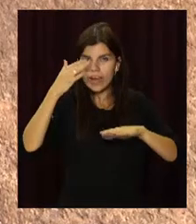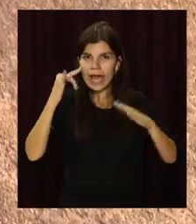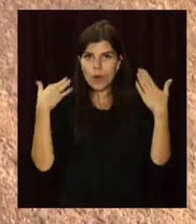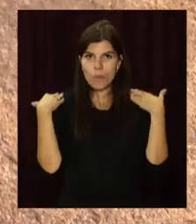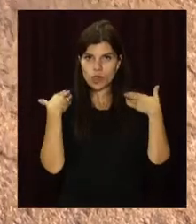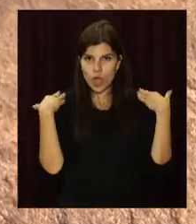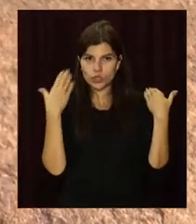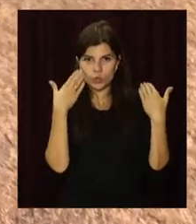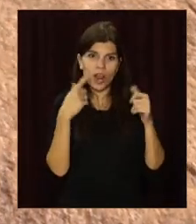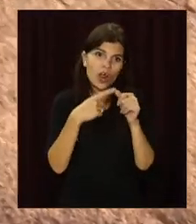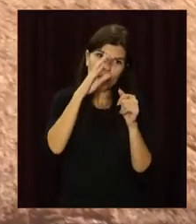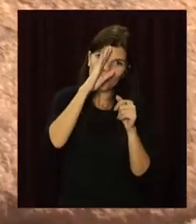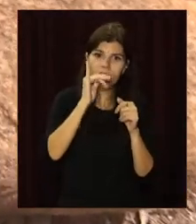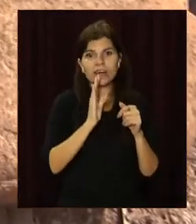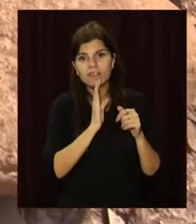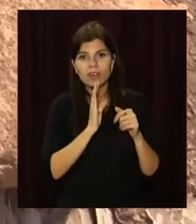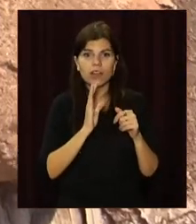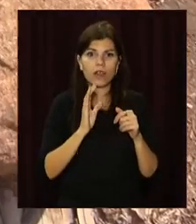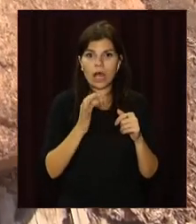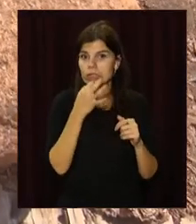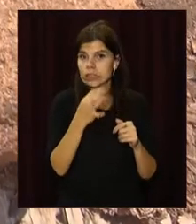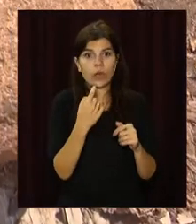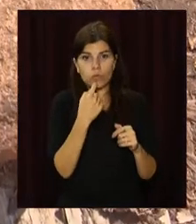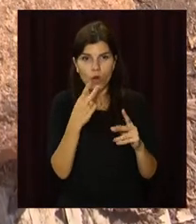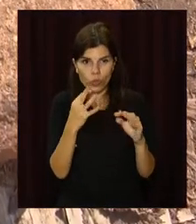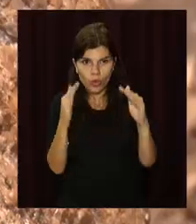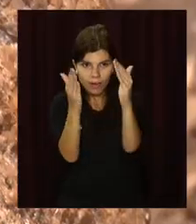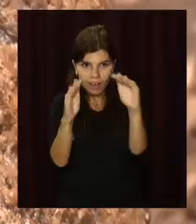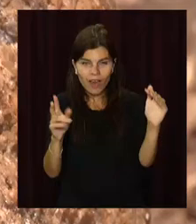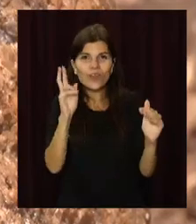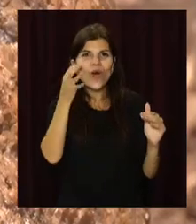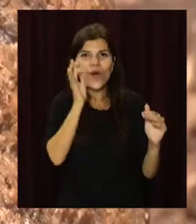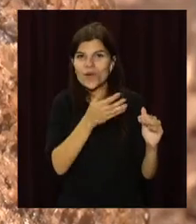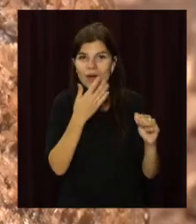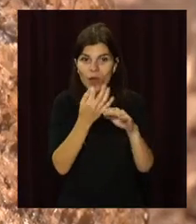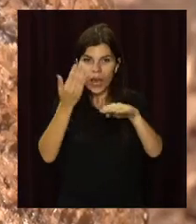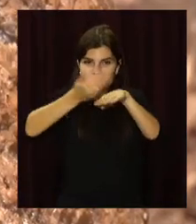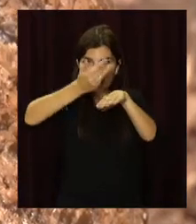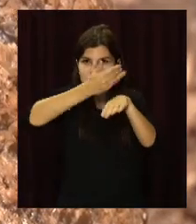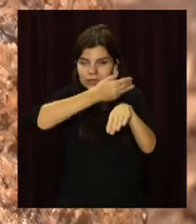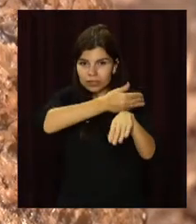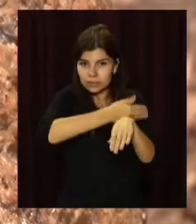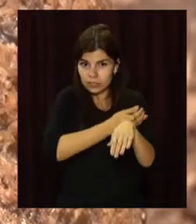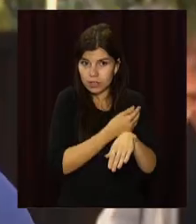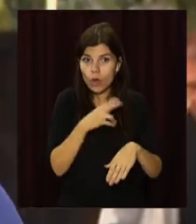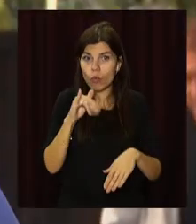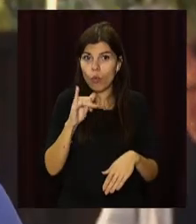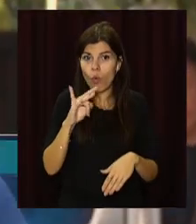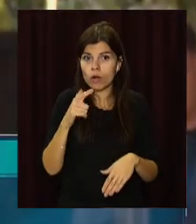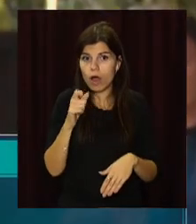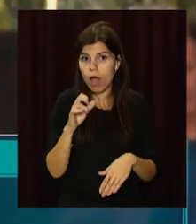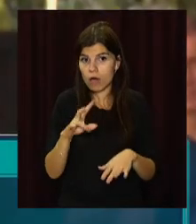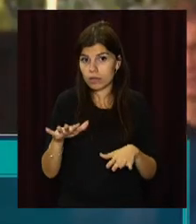Це чоловік чи жінка, навіть професіоналам важко зазначити, не зовсім вони впевнені і про її функцію в кургані. Ми